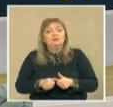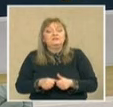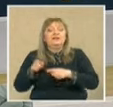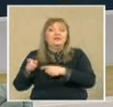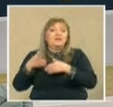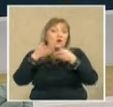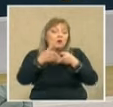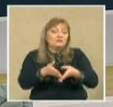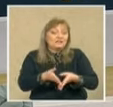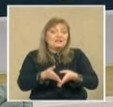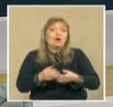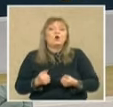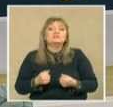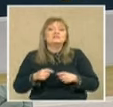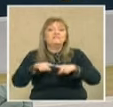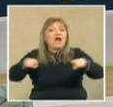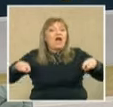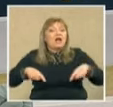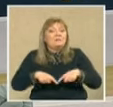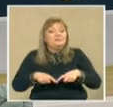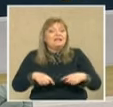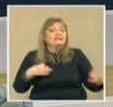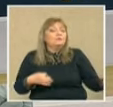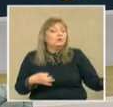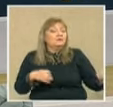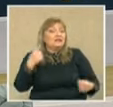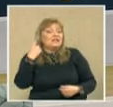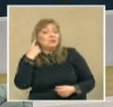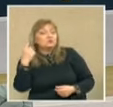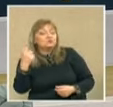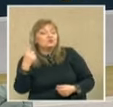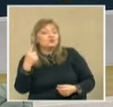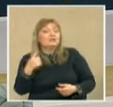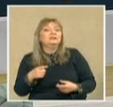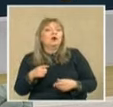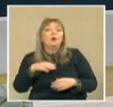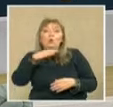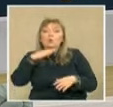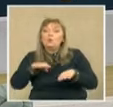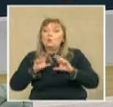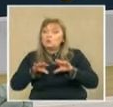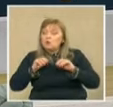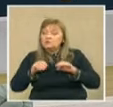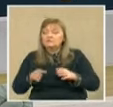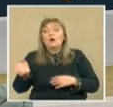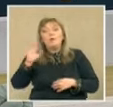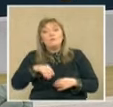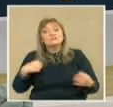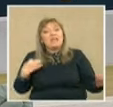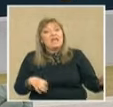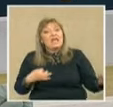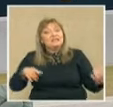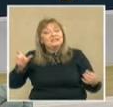гости в кабинетите по класическа китара и да слушат уроците на китаристите. След това китаристите почнаха да слизат долу в ателиетата